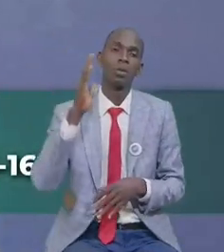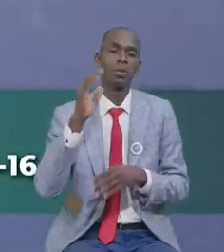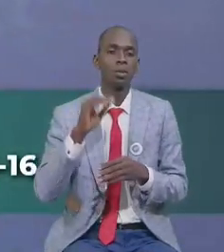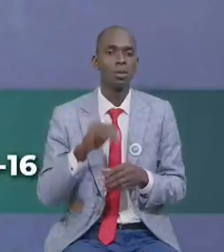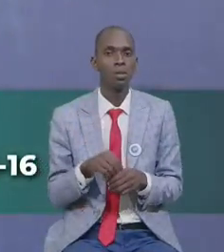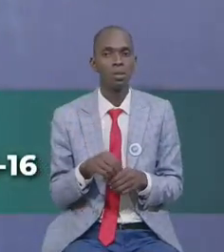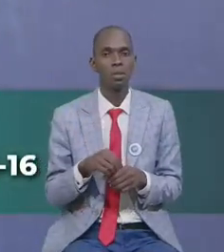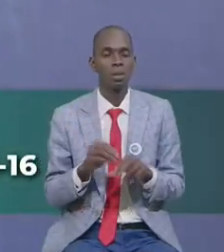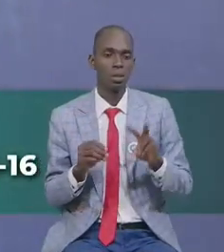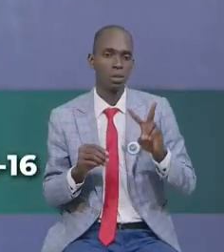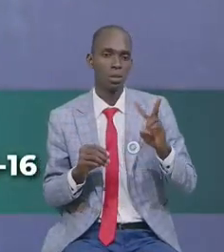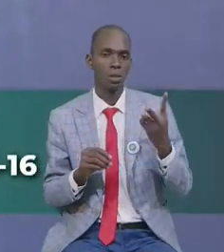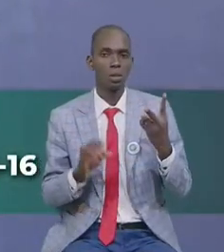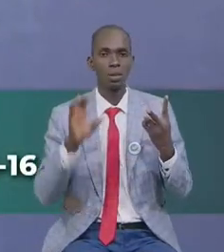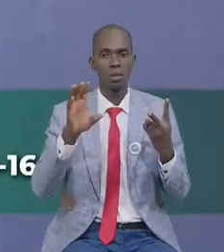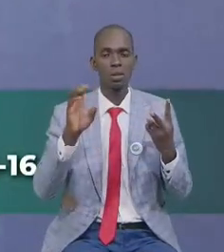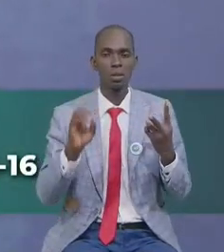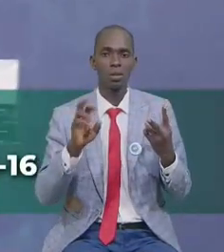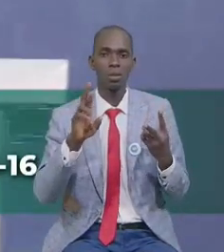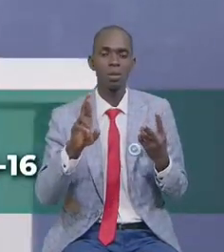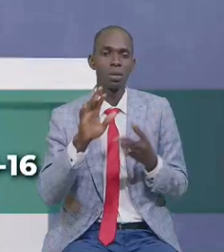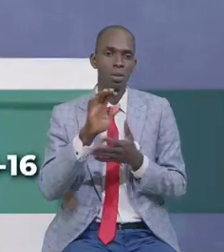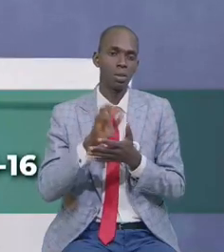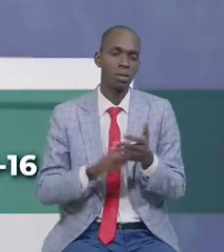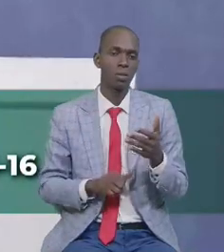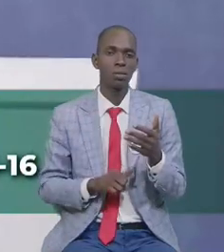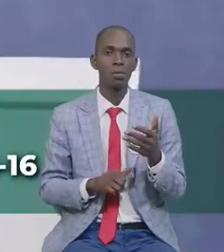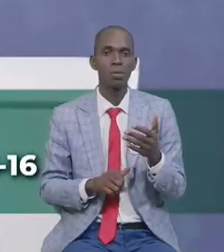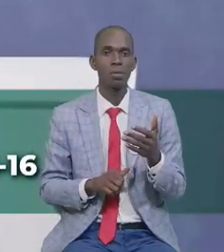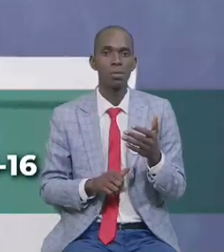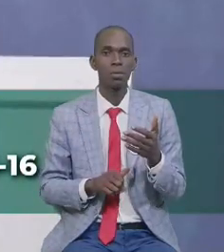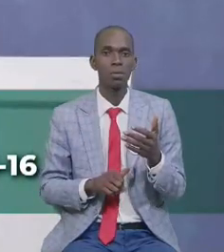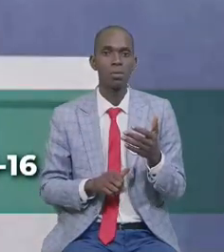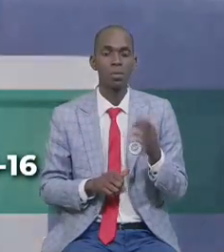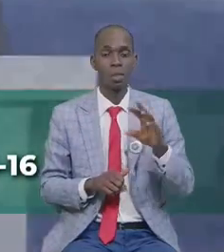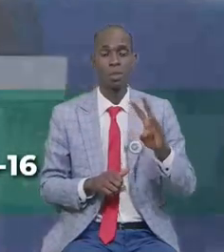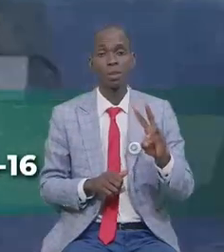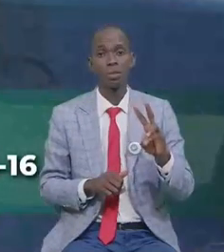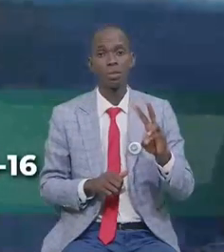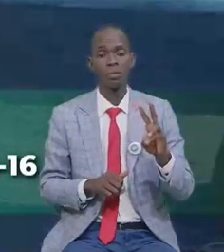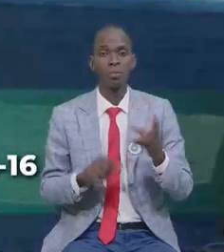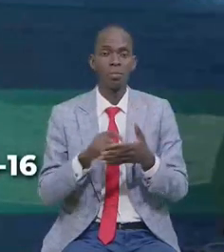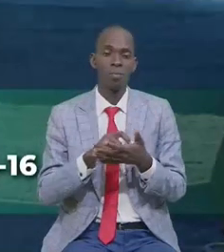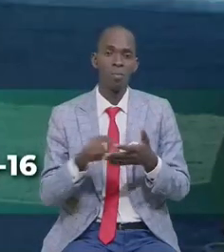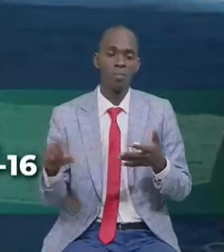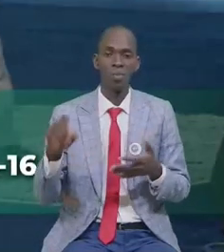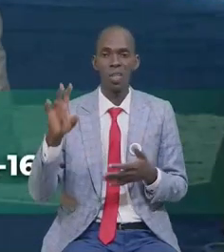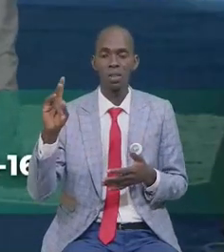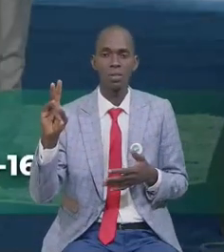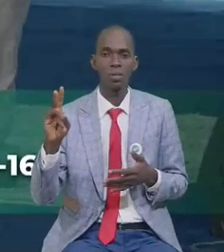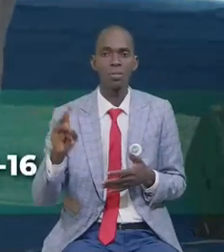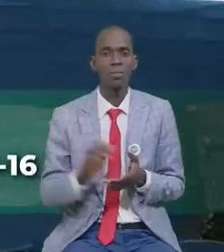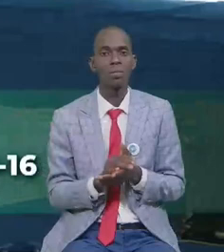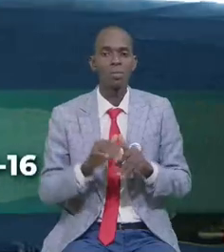En 2 Corinthiens, au chapitre 6, verset 17,